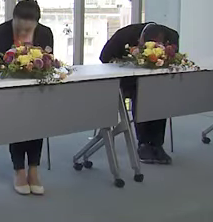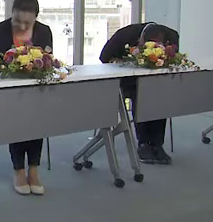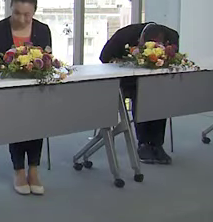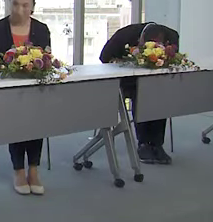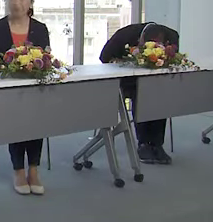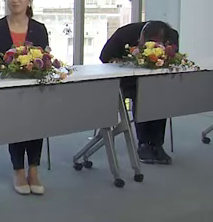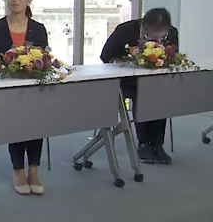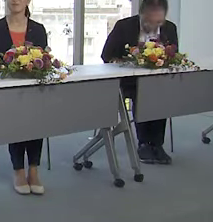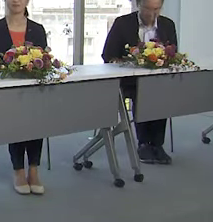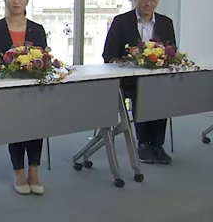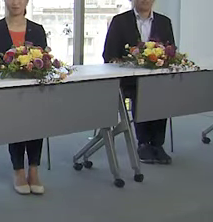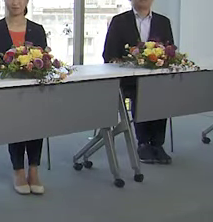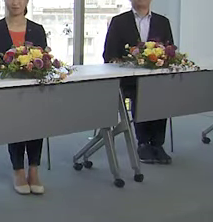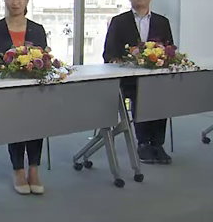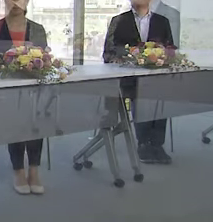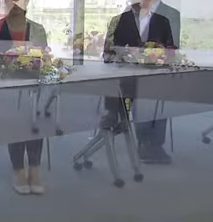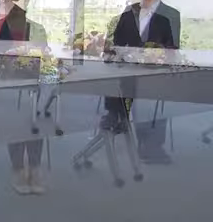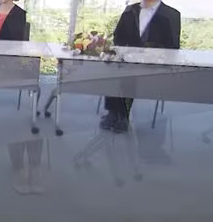た